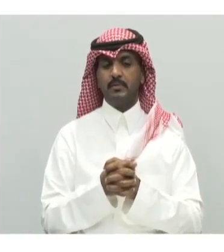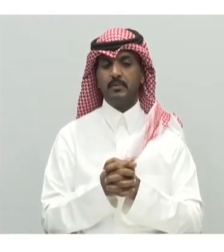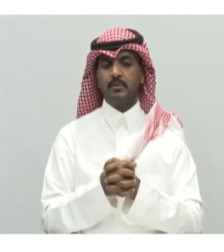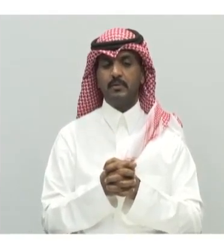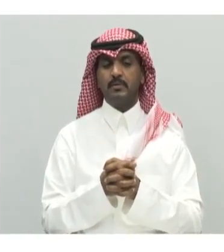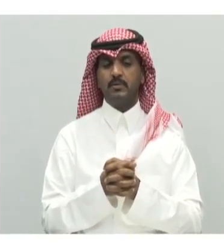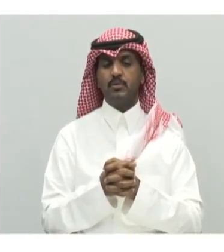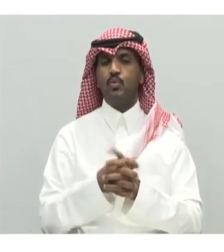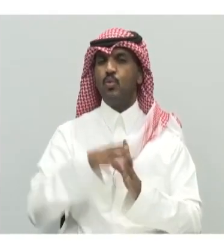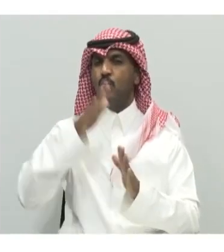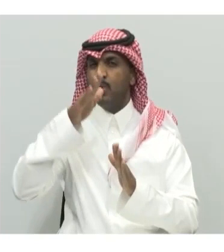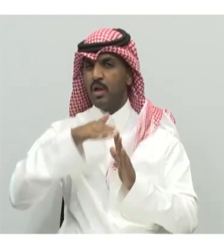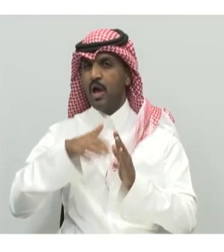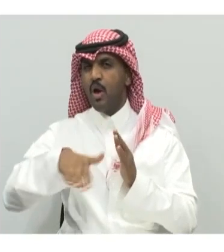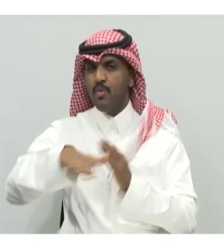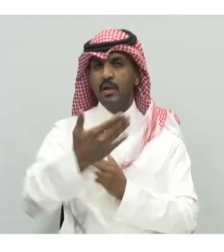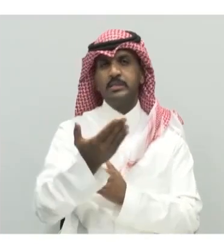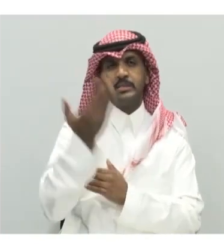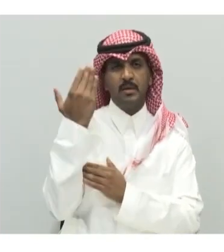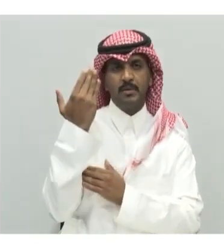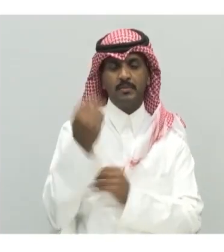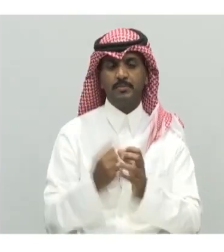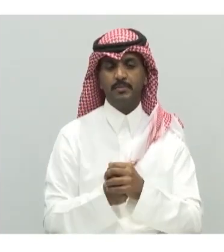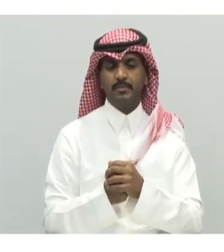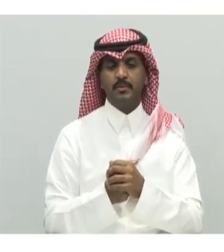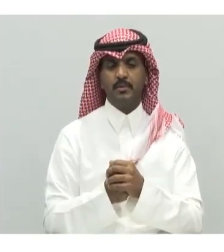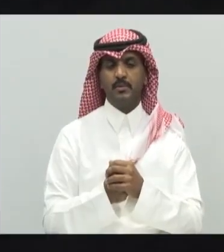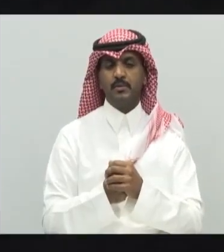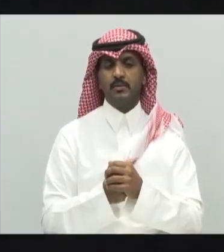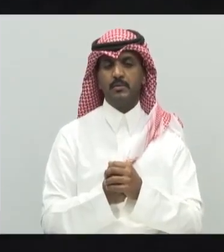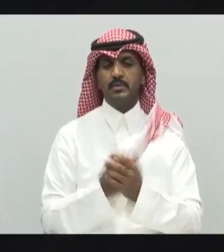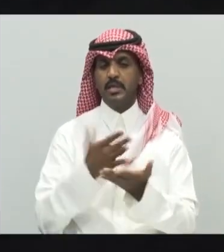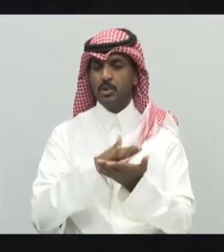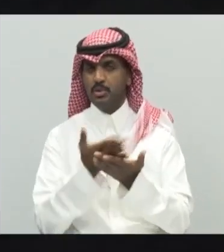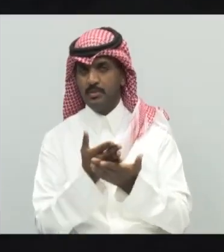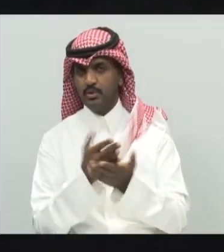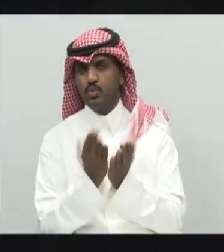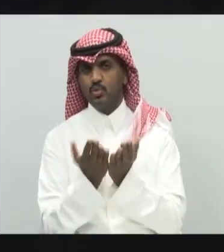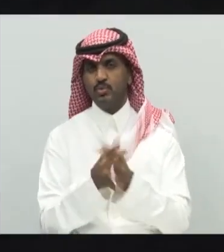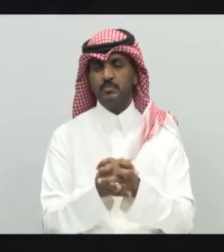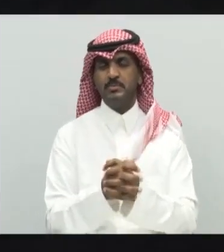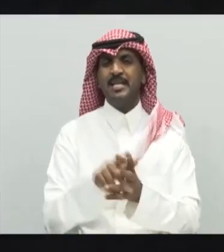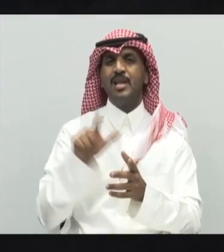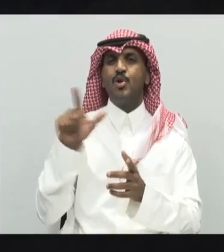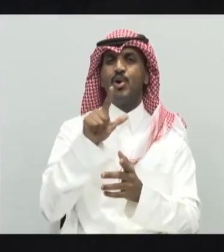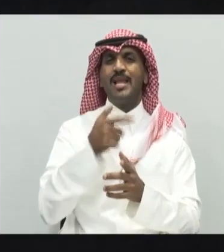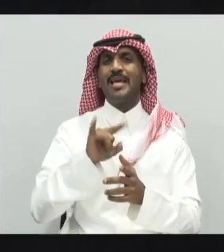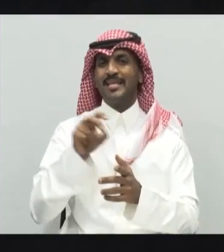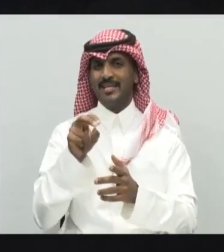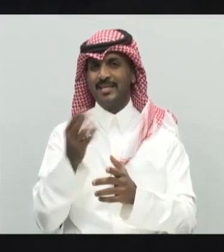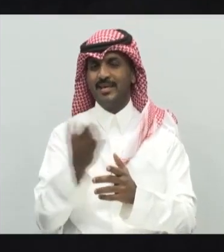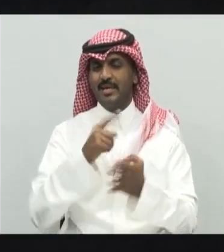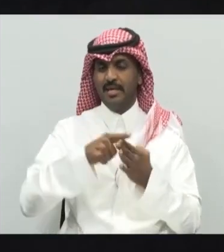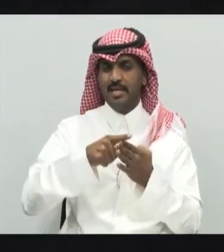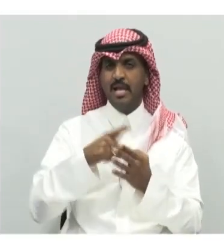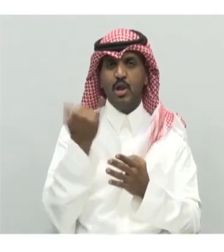الحضارات السابقه كما نعلم انها استفادت من او قامت بترجمه الكتب من اللغه الاغريقيه واليونانيه الى اللغه